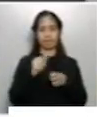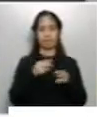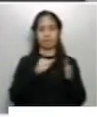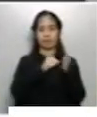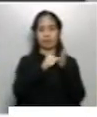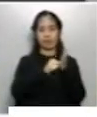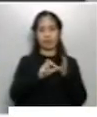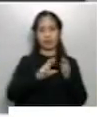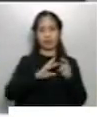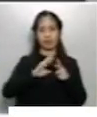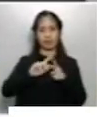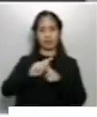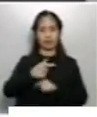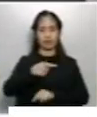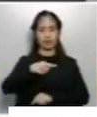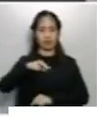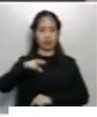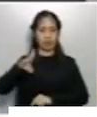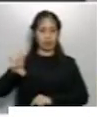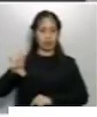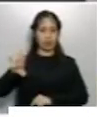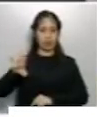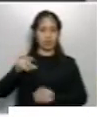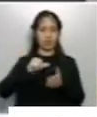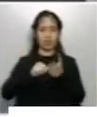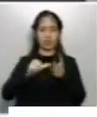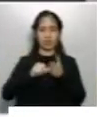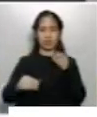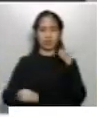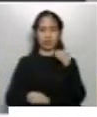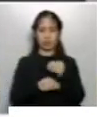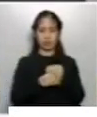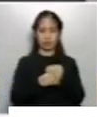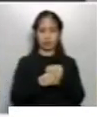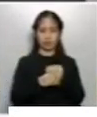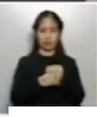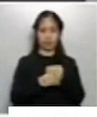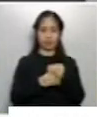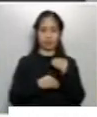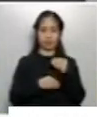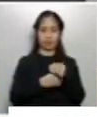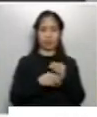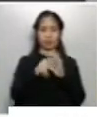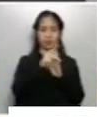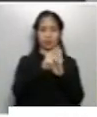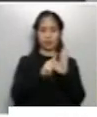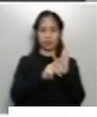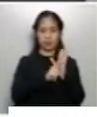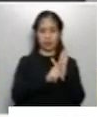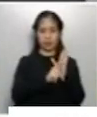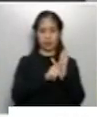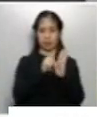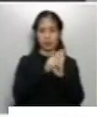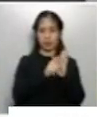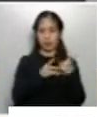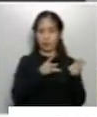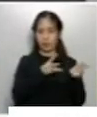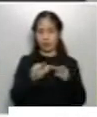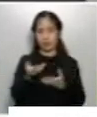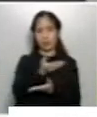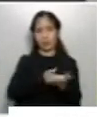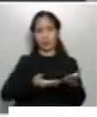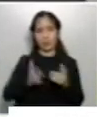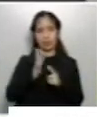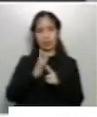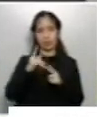างพระราชบัญญัติแก้ไขเพิ่มเติมประมวลกฎหมายวิธีพิจารณาความแพ่ง